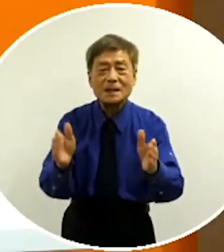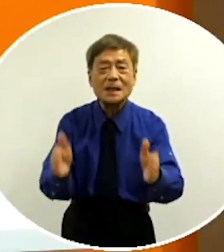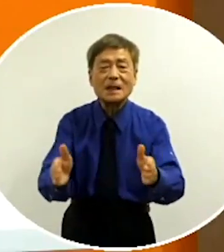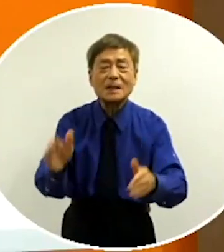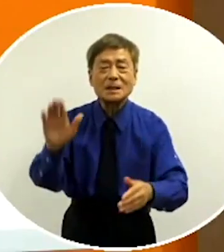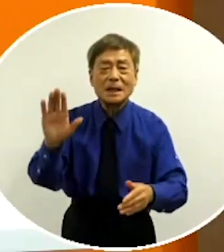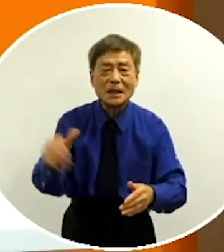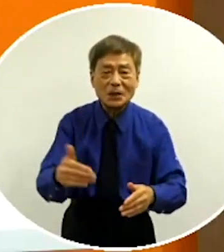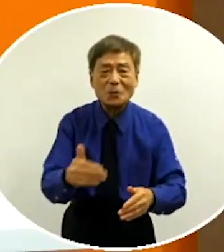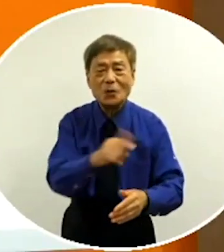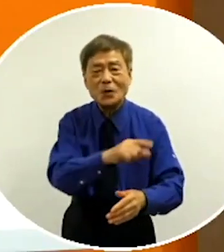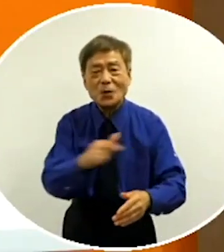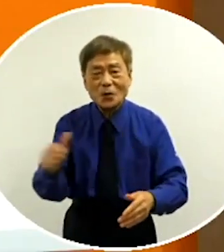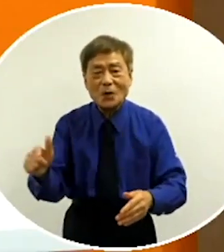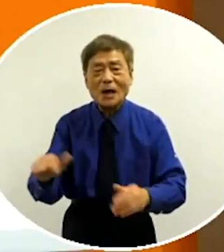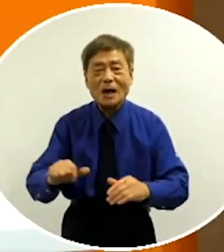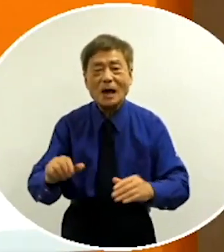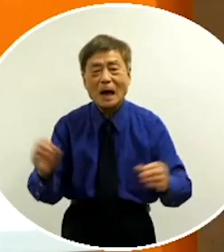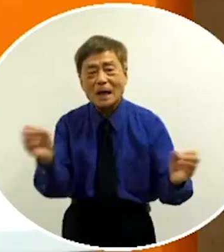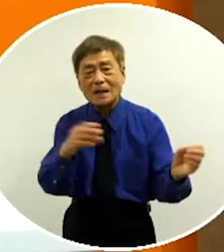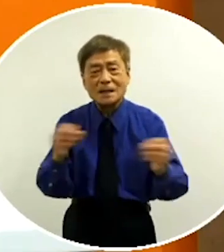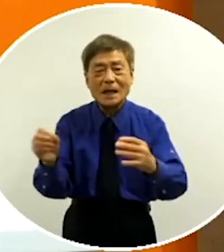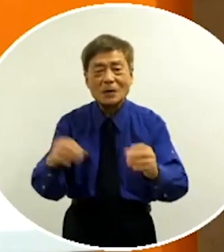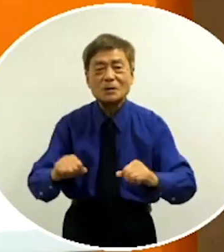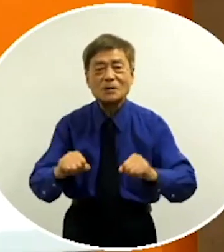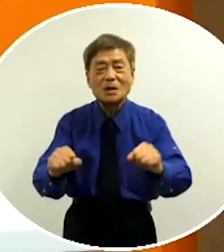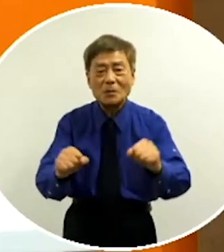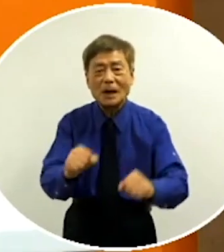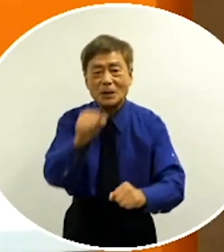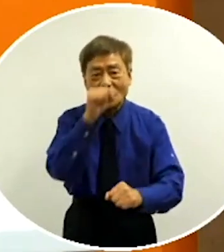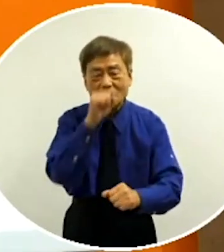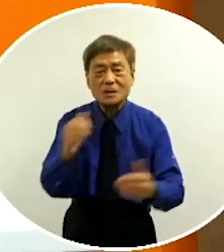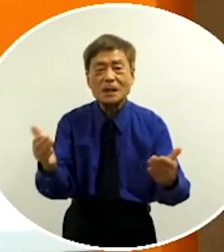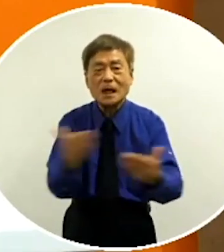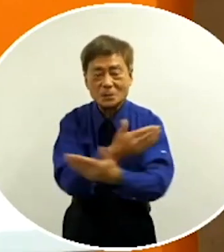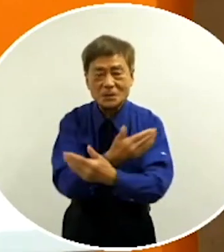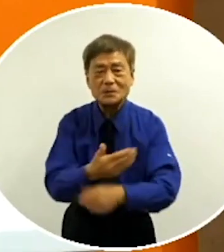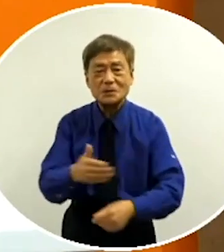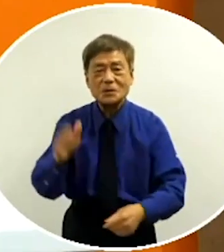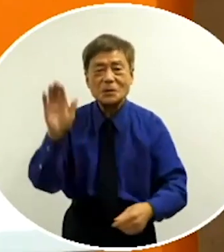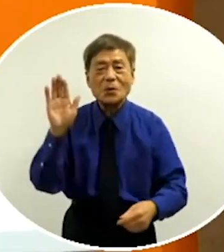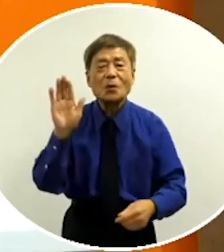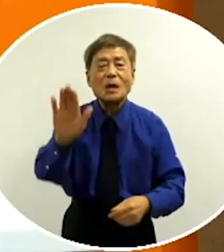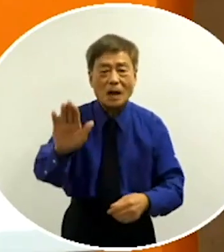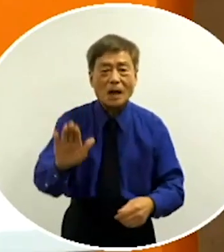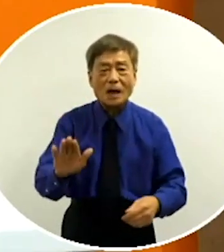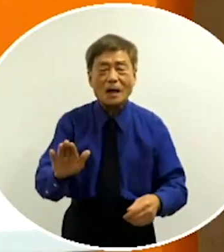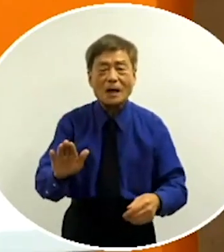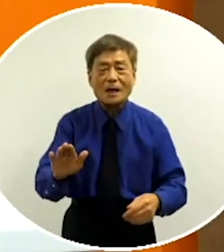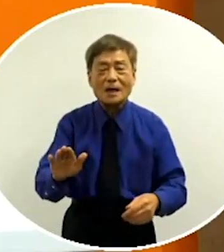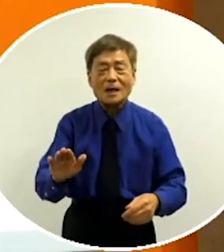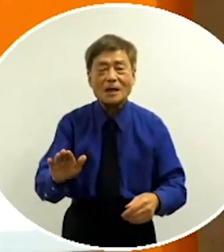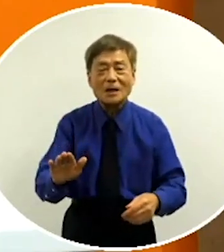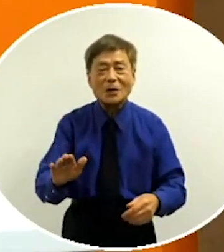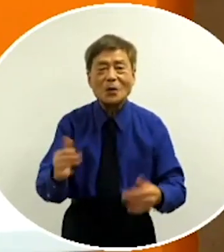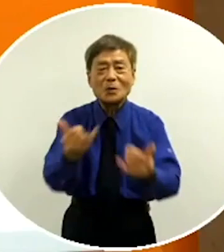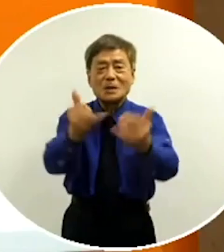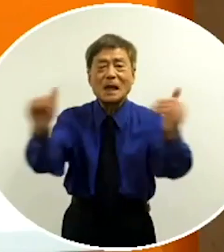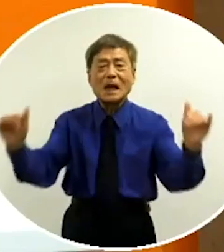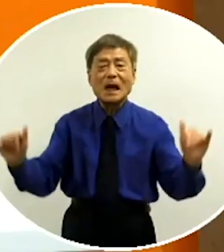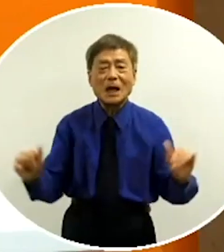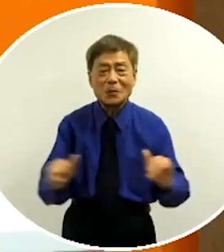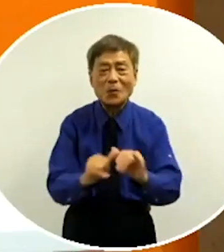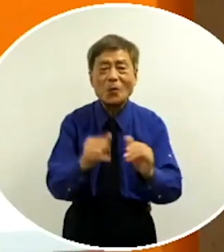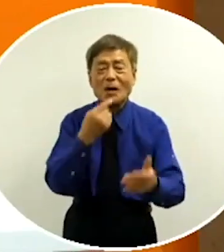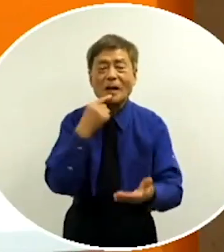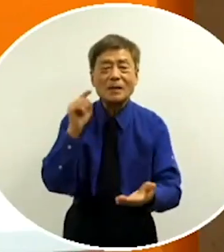私なんでこんなこというかというとやっぱりこれから先の時代もなかなか簡単な時代じゃないと思うんですあのーいわば